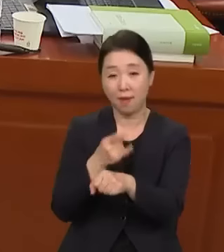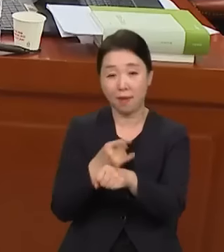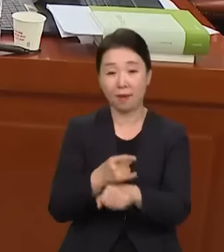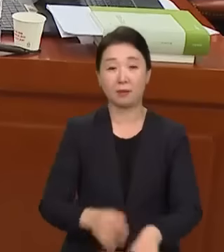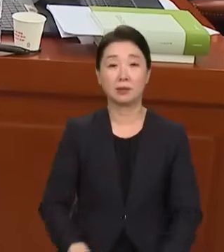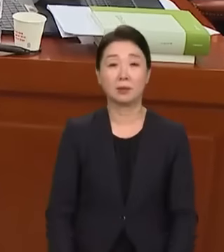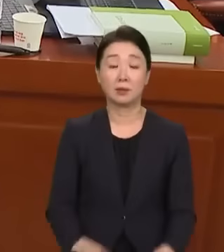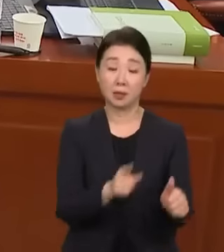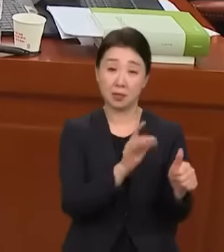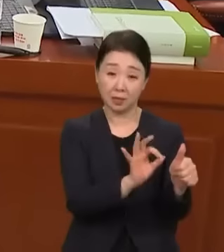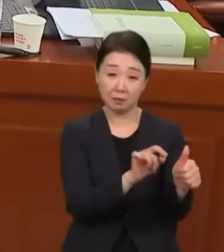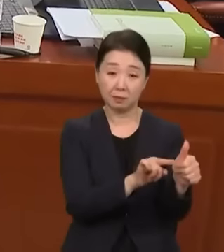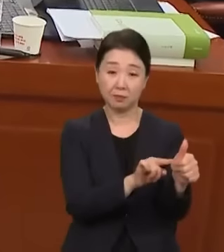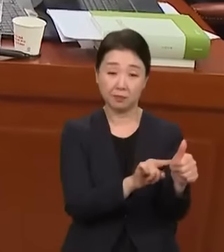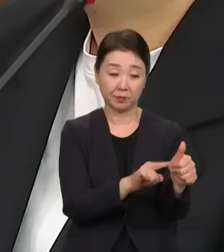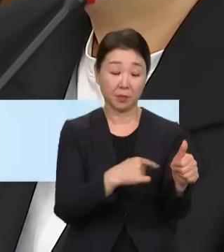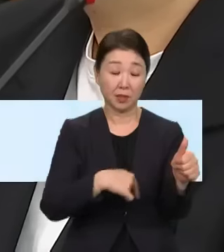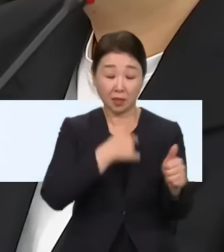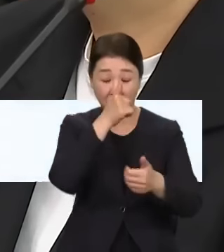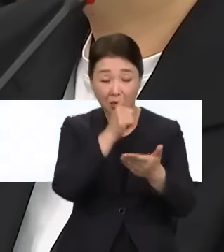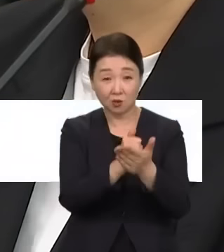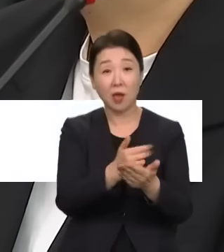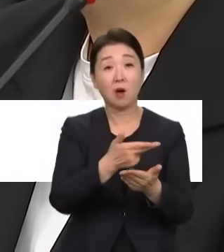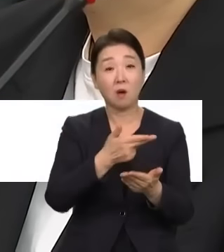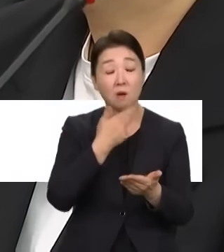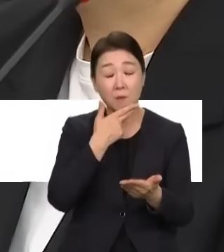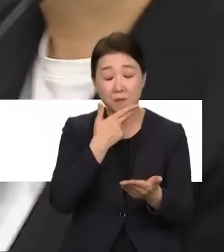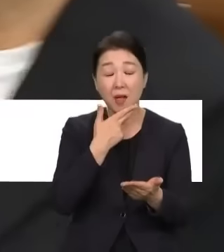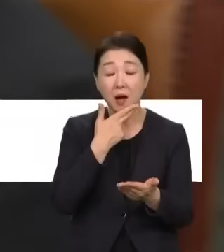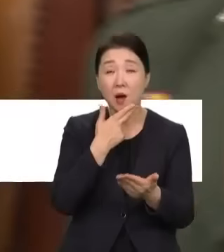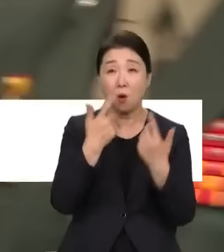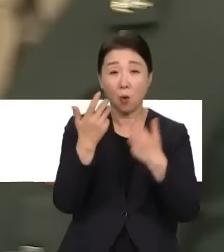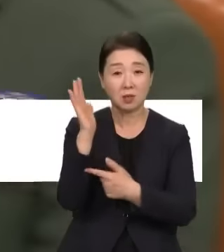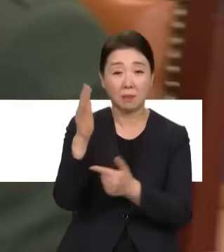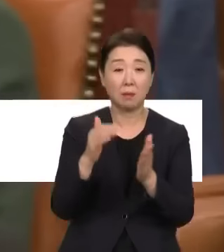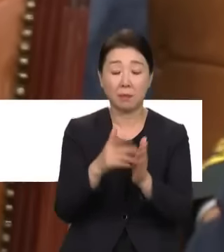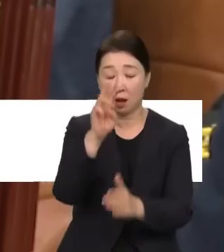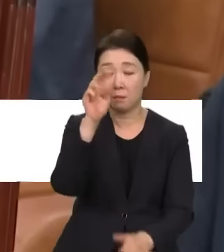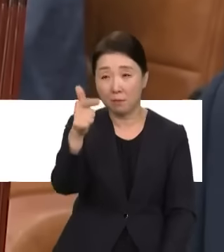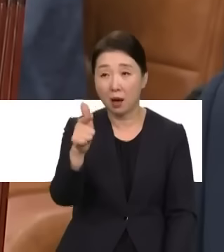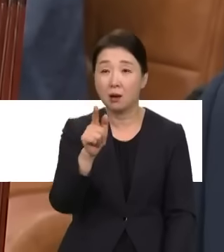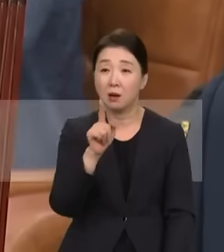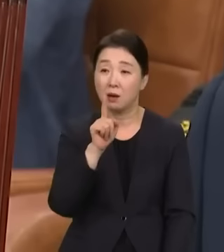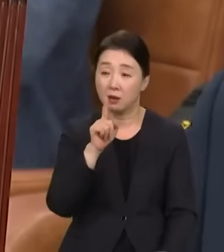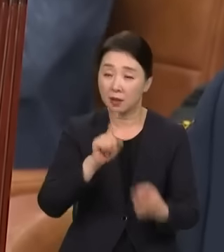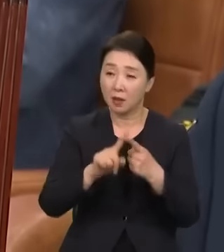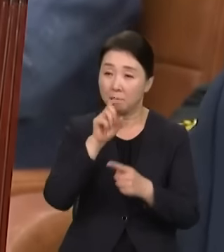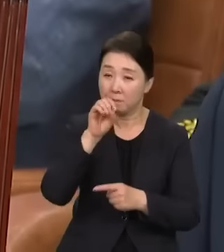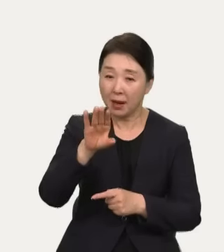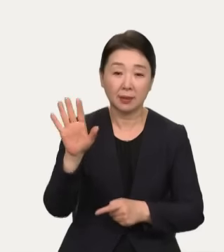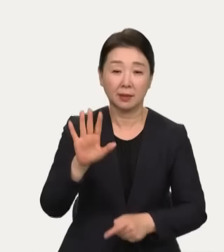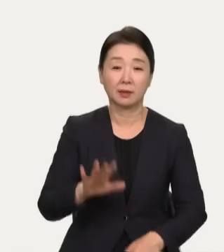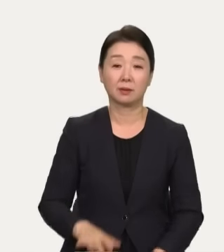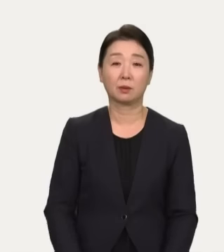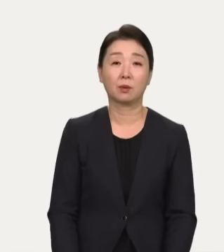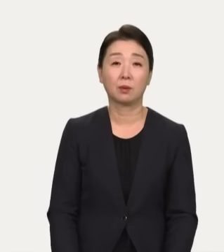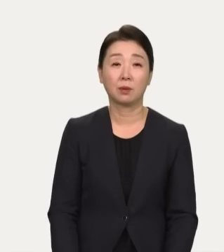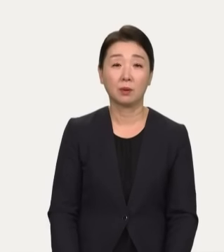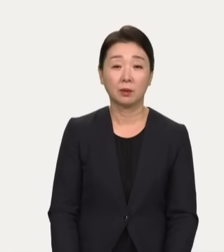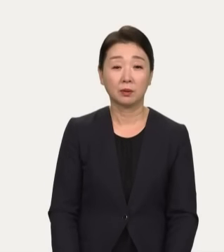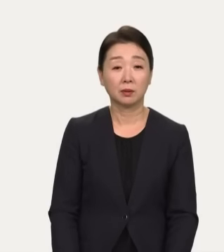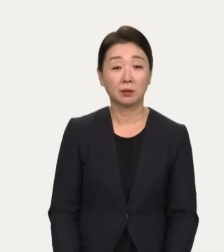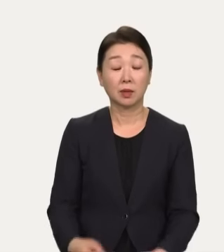임 전 사단장은 그동안 자신의 무죄를 주장하면서도 박 전 단장에 대해선 별다른 언급을 하지 않아 왔습니다. 그런데 내년